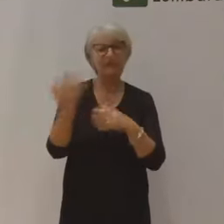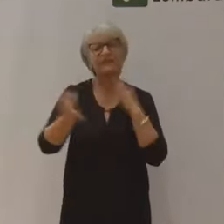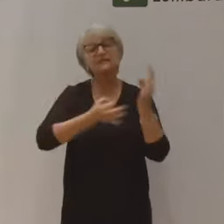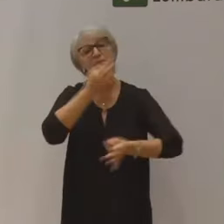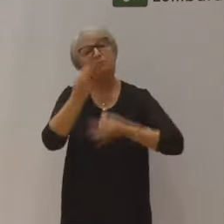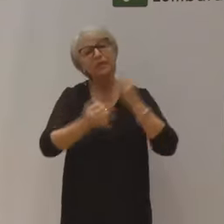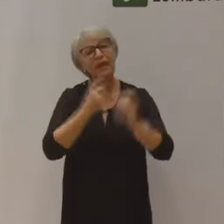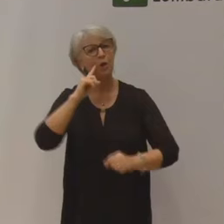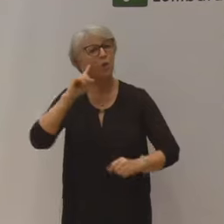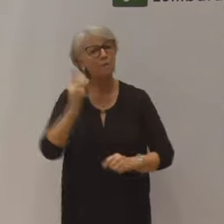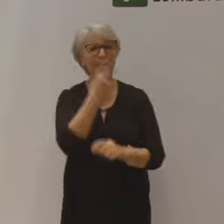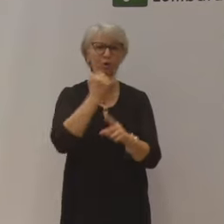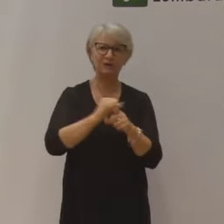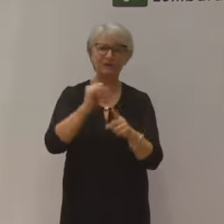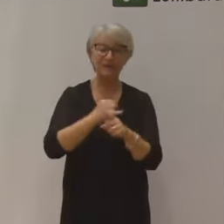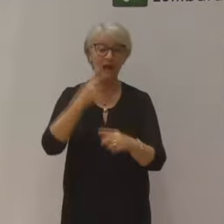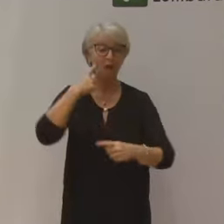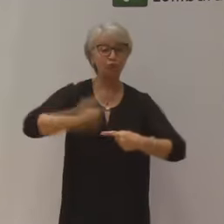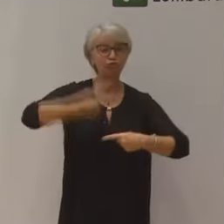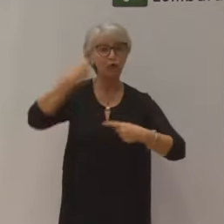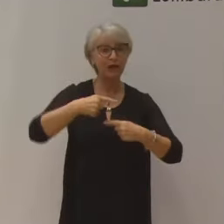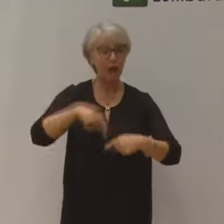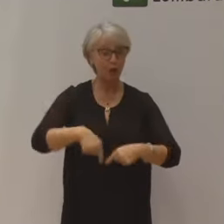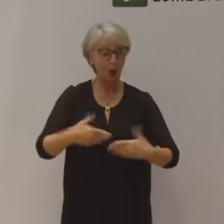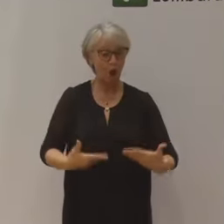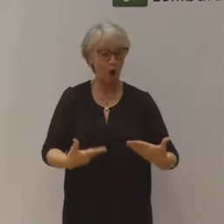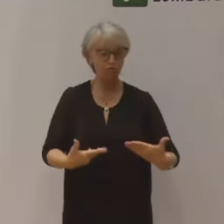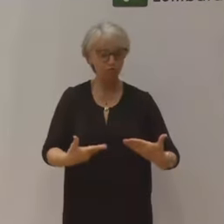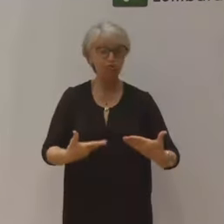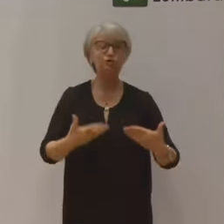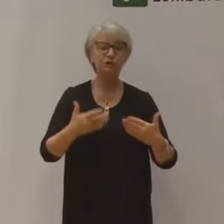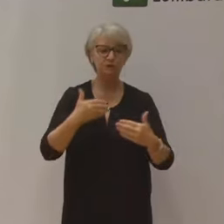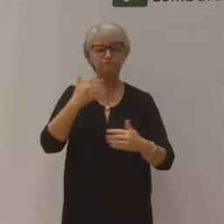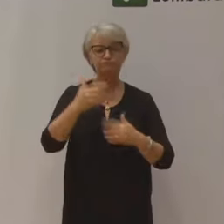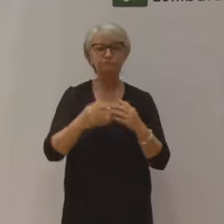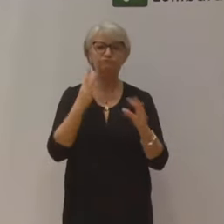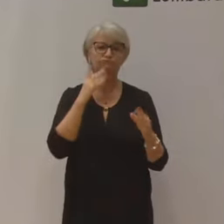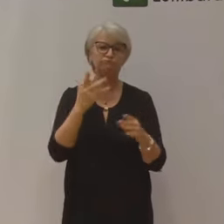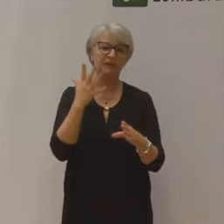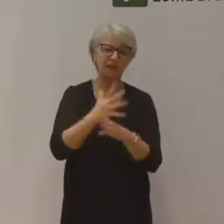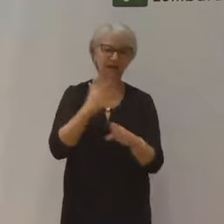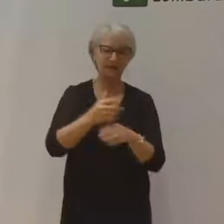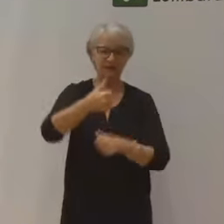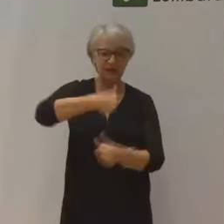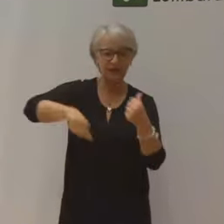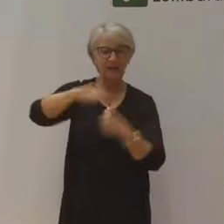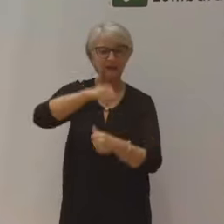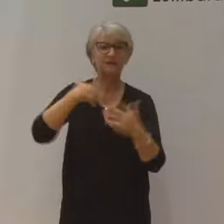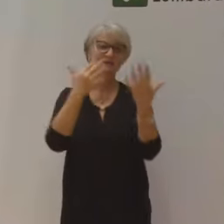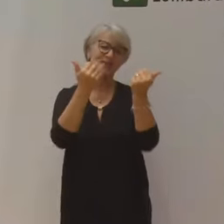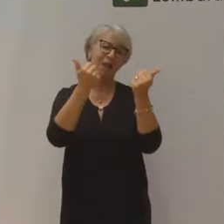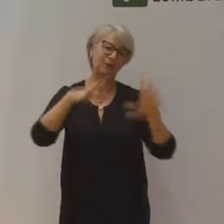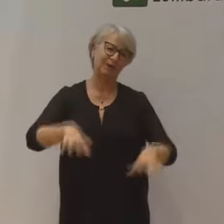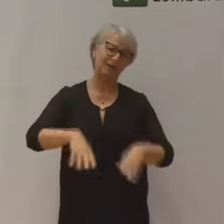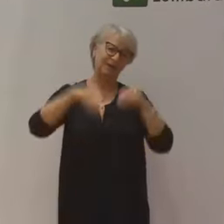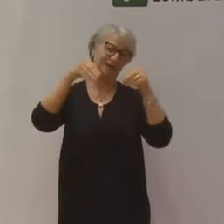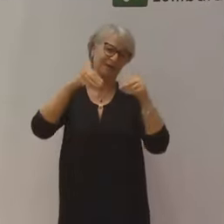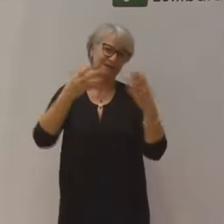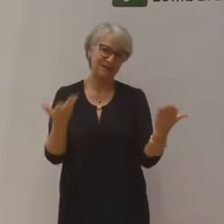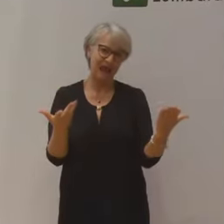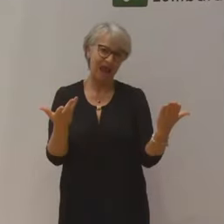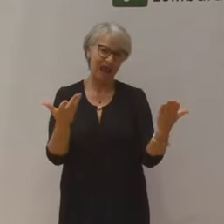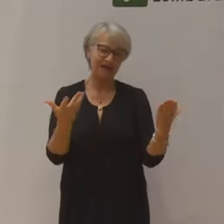spiegheranno meglio nel dettaglio. La giornata di oggi, si susseguirà con una serie di interventi e di saluti iniziali dei massimi